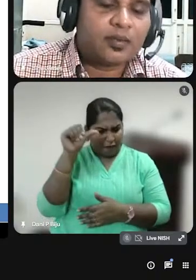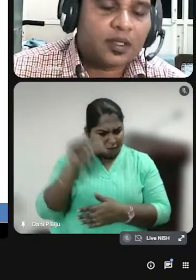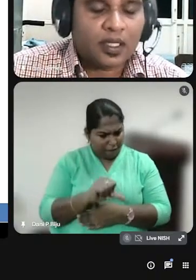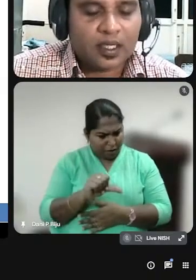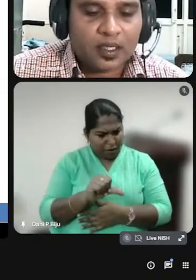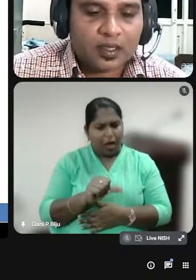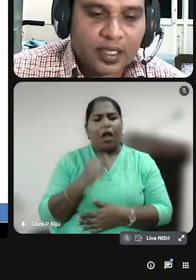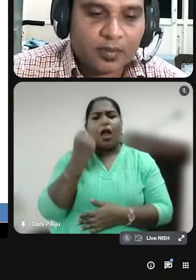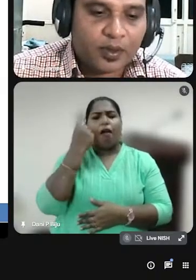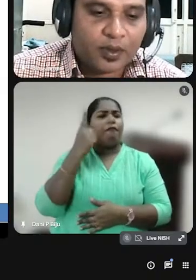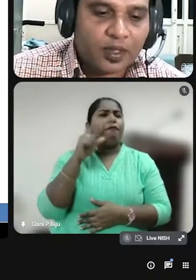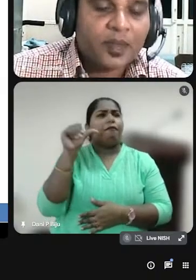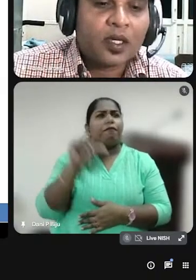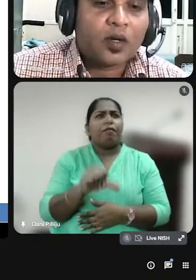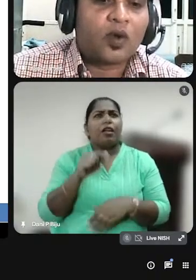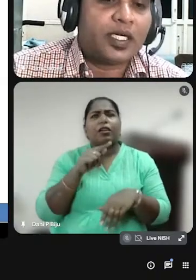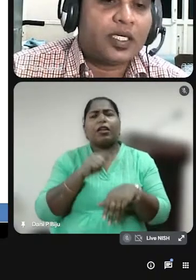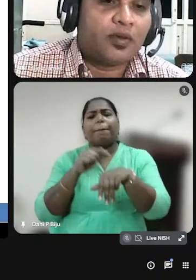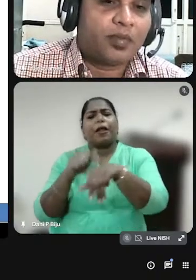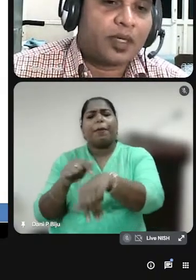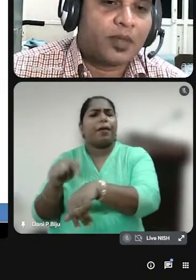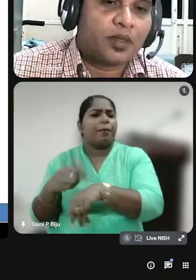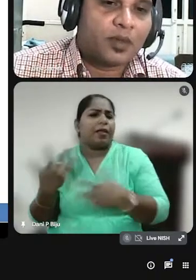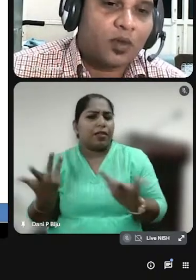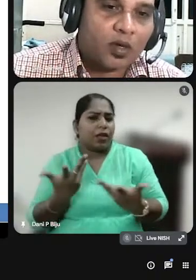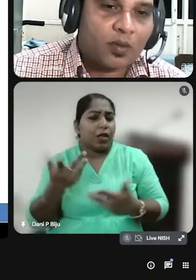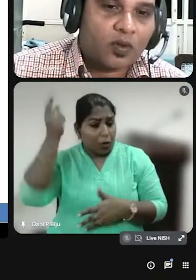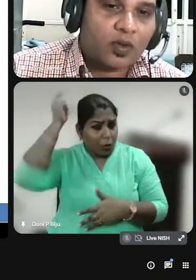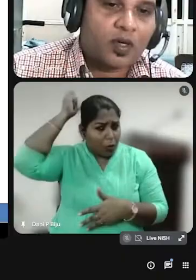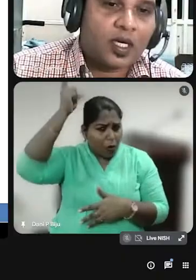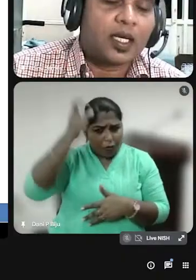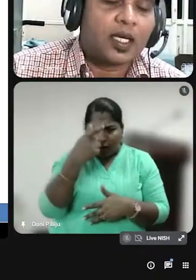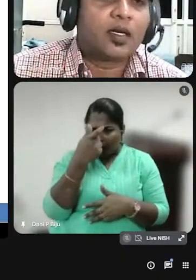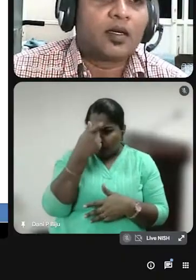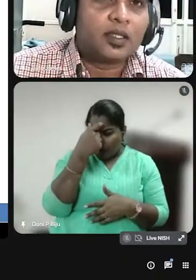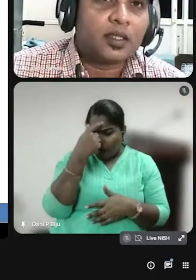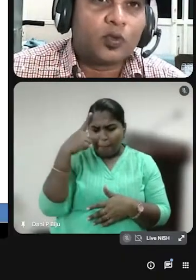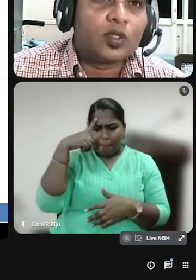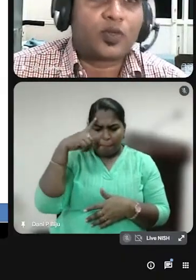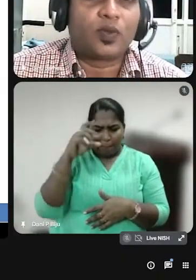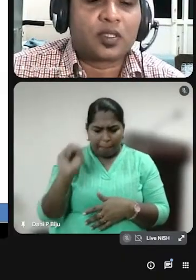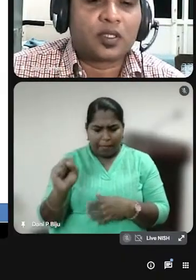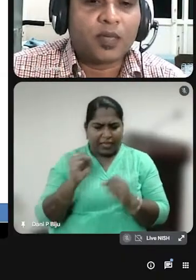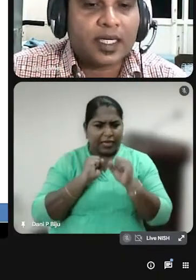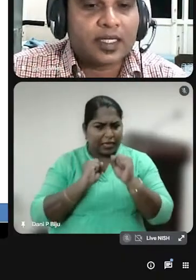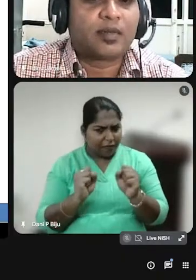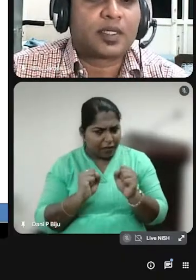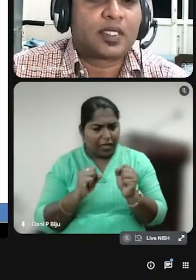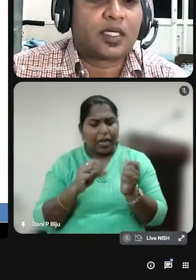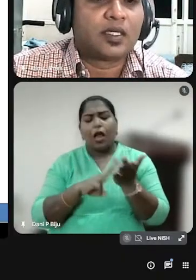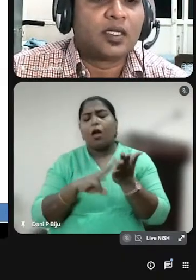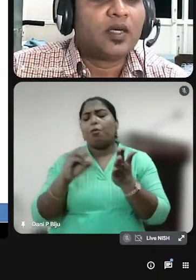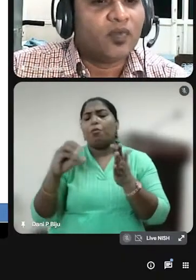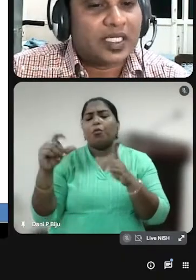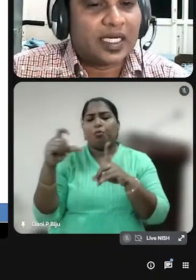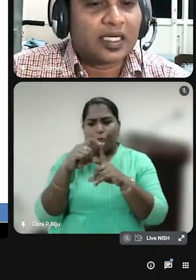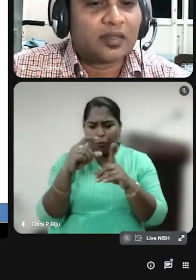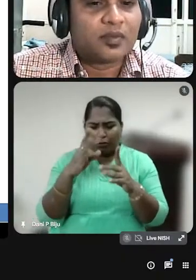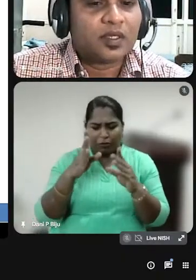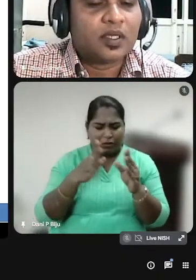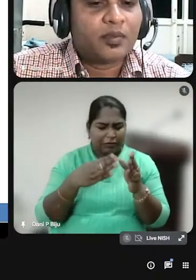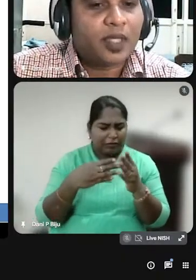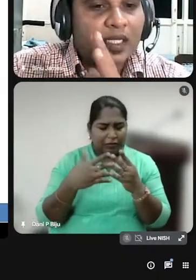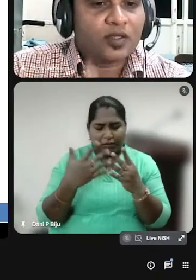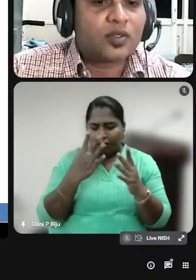ചെയ്യുക. നമുക്ക് തന്നെ ചെയ്യാൻ പറ്റും. ഒരു കോഗ്നിറ്റീവ് ഇമ്പയർമെന്റ്, നമ്മൾ ഓർമ്മക്കുറവ്, അല്ലെങ്കിൽ ഫുഡ് സ്വിങ്സ്, മാനസിക പ്രശ്നങ്ങൾ,